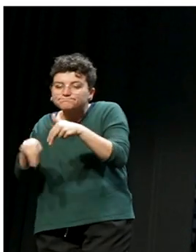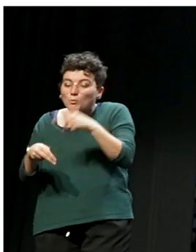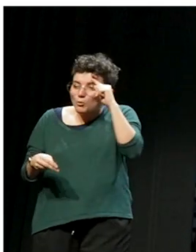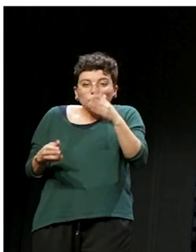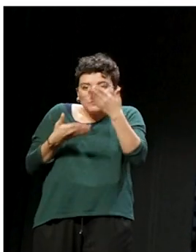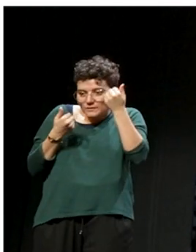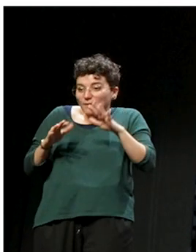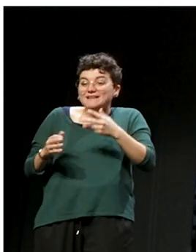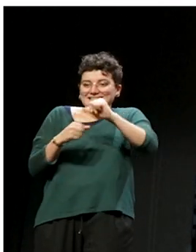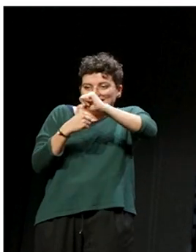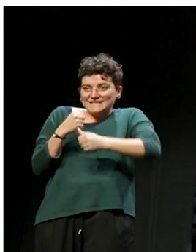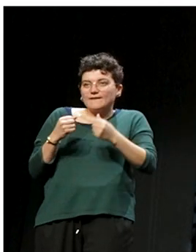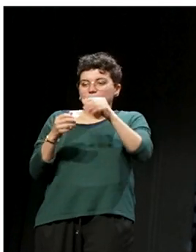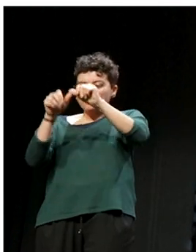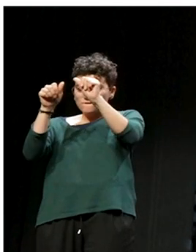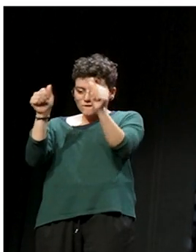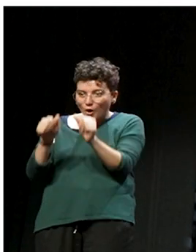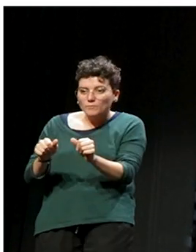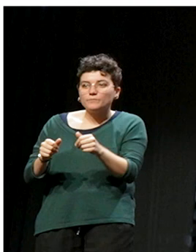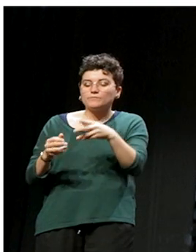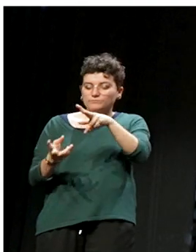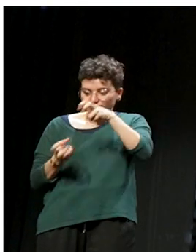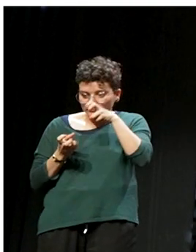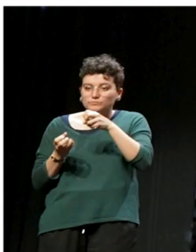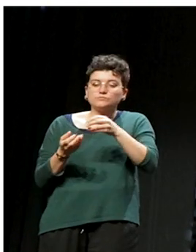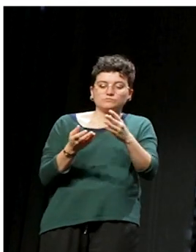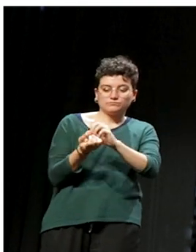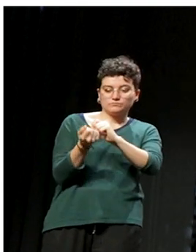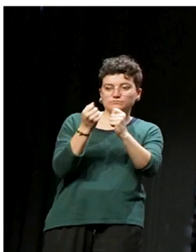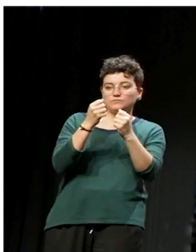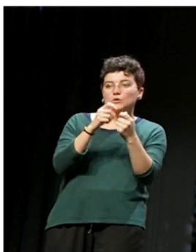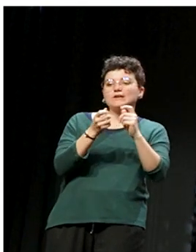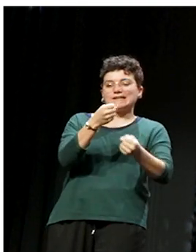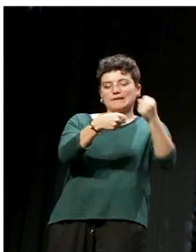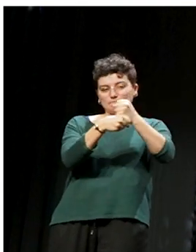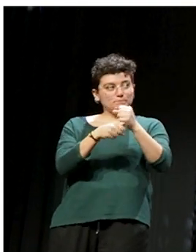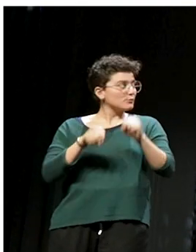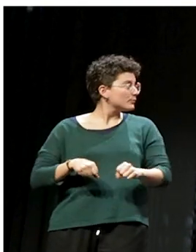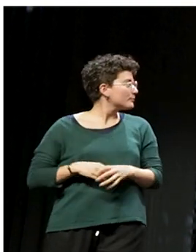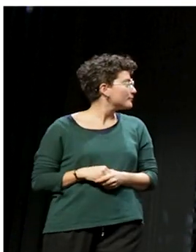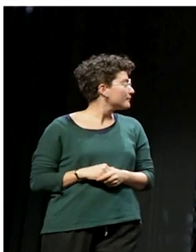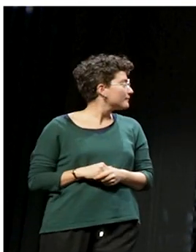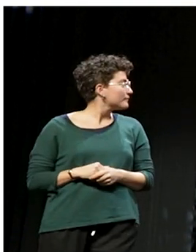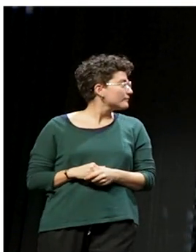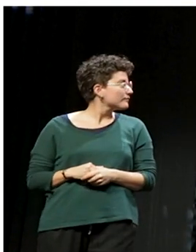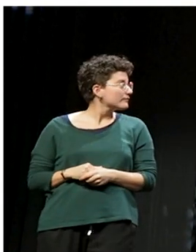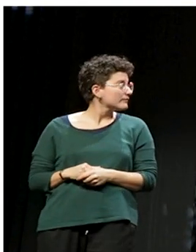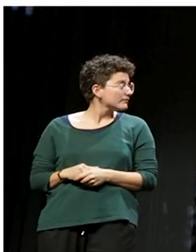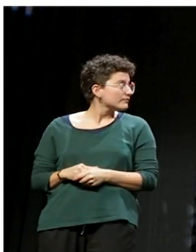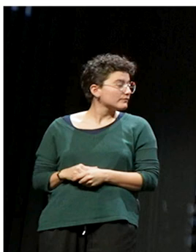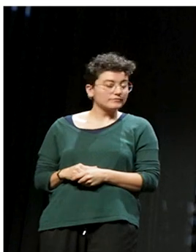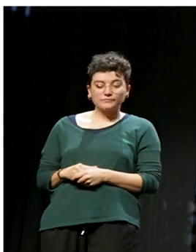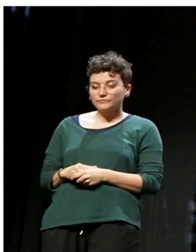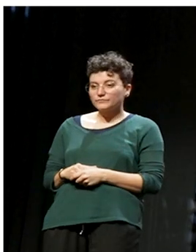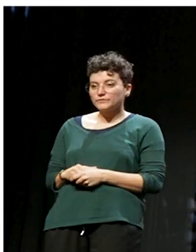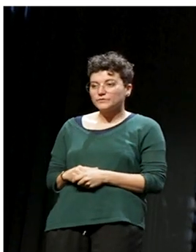ça. Et vas-y, tu peux aller suivante. Et ce qui s'est passé, c'est que pour tout support numérique, donc image, son, texte, on